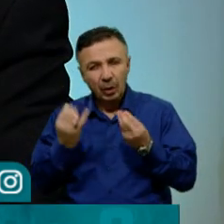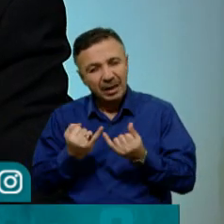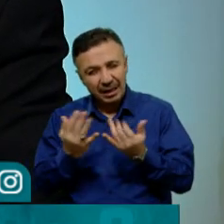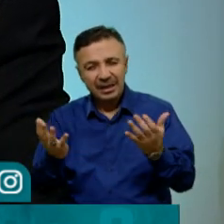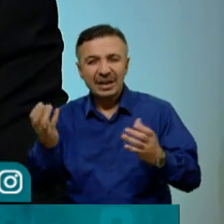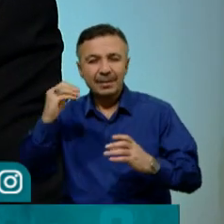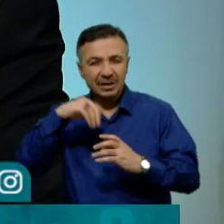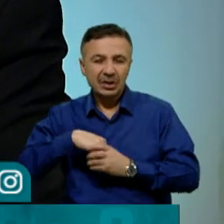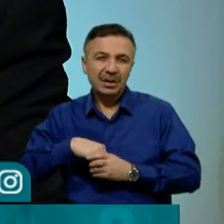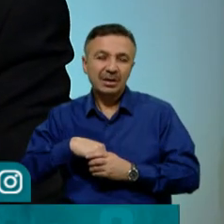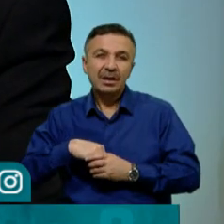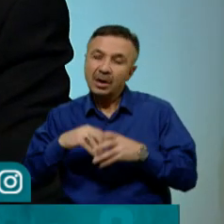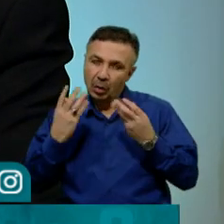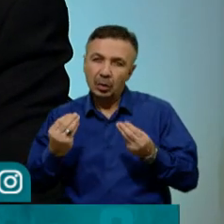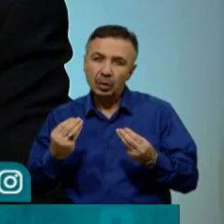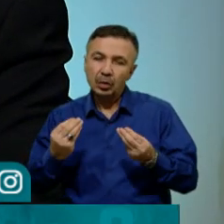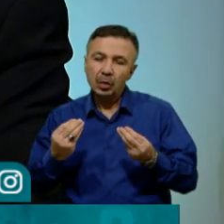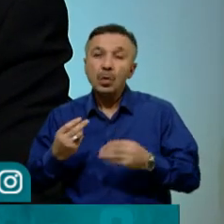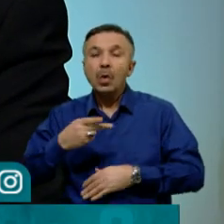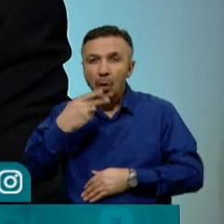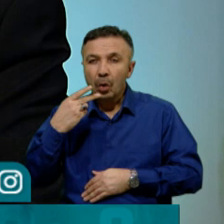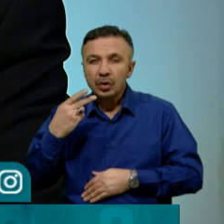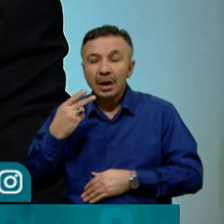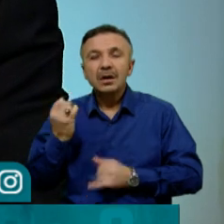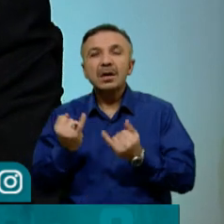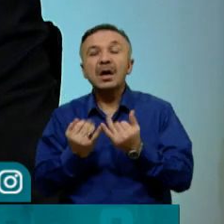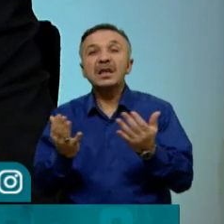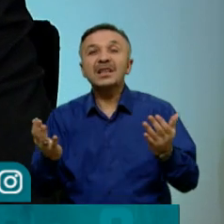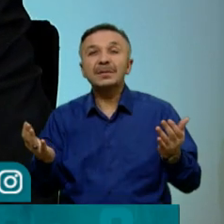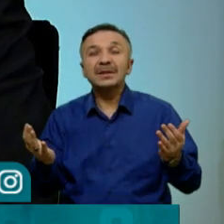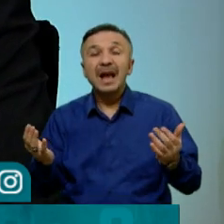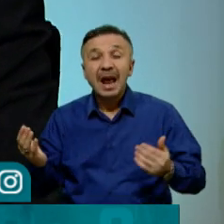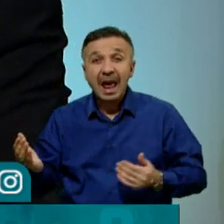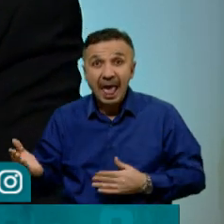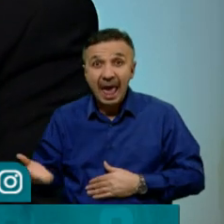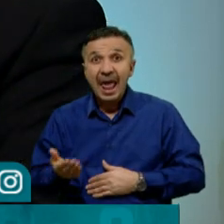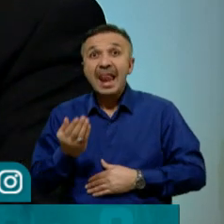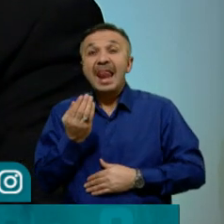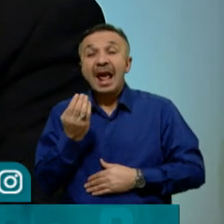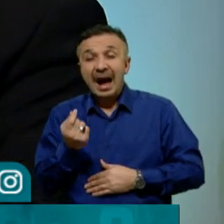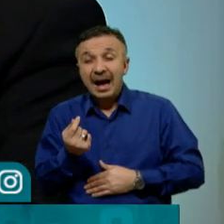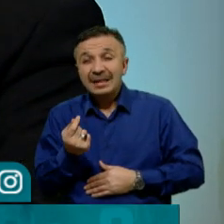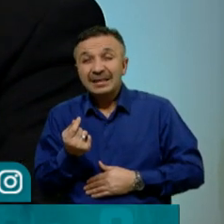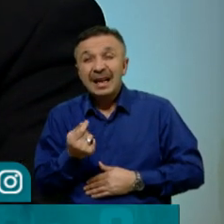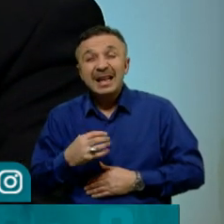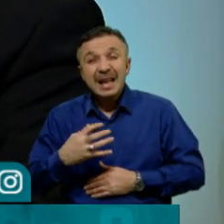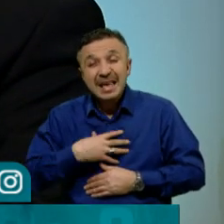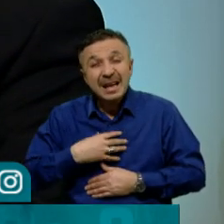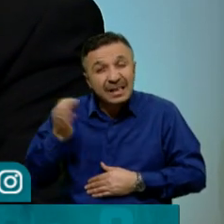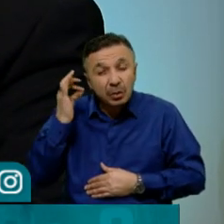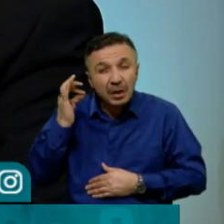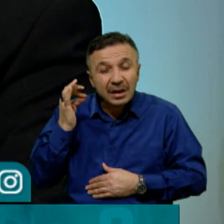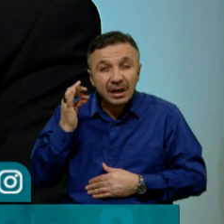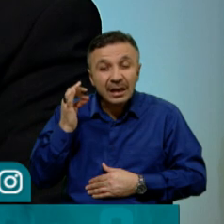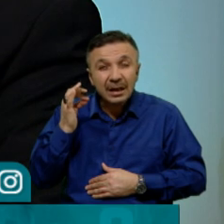bu konuşabilen kardeşlerimizin En azından kendi kendine işiteceği şekilde